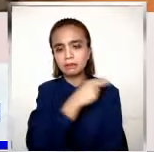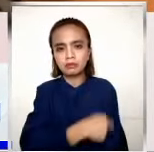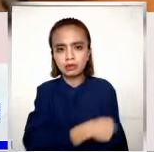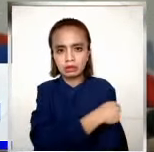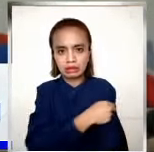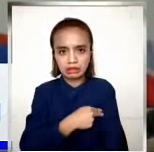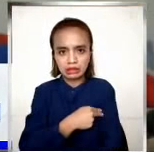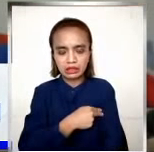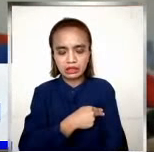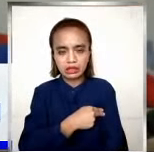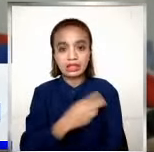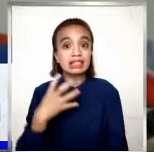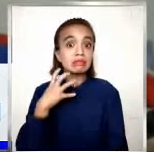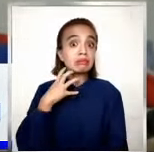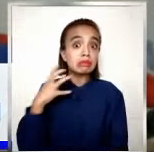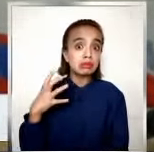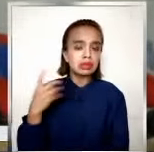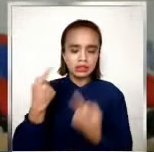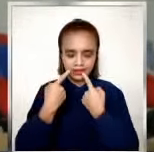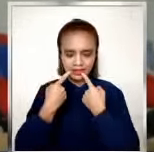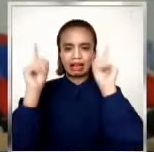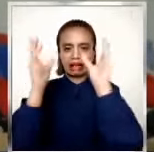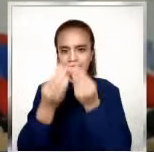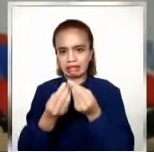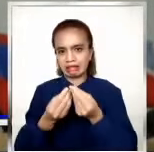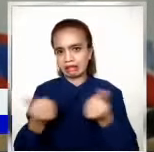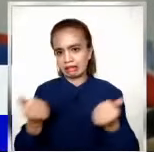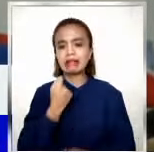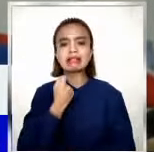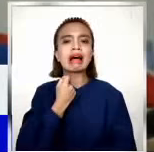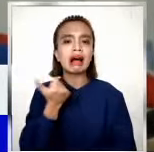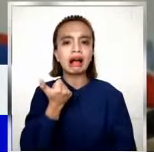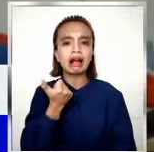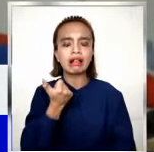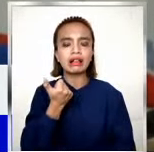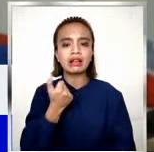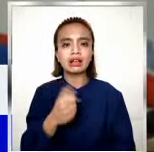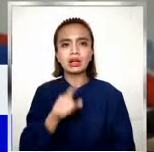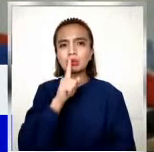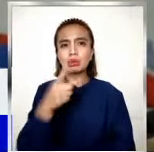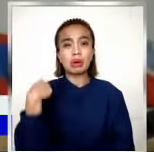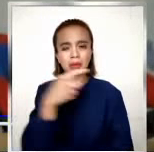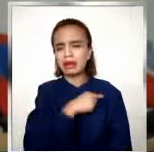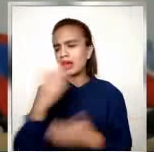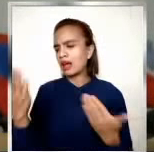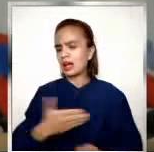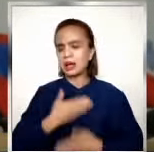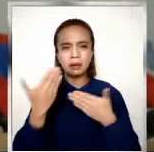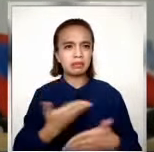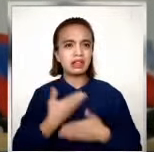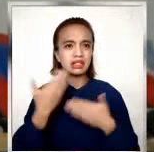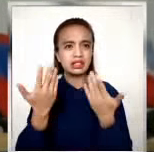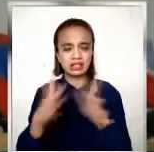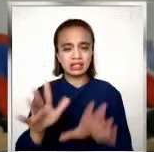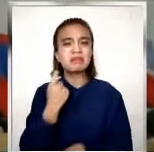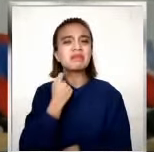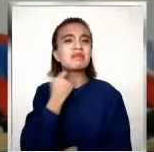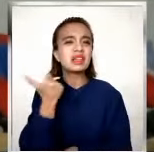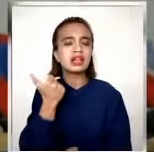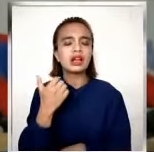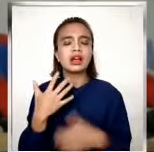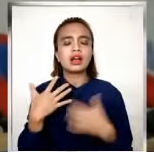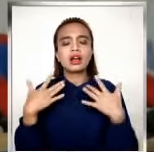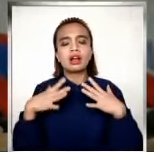kanyang leeg. Napakasaya po sa amin kasi natanggal na po yung bukol niya at saka magana po sa ano namin.